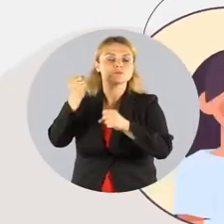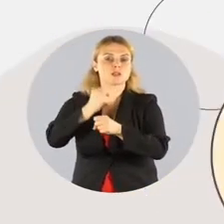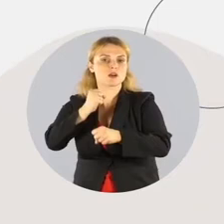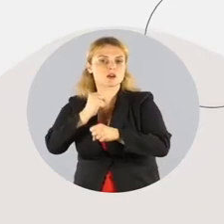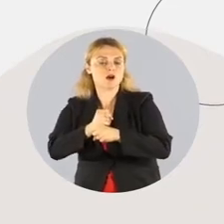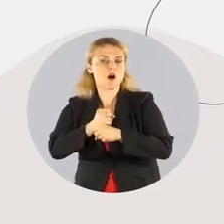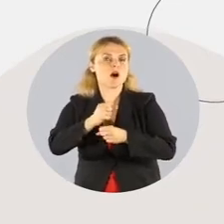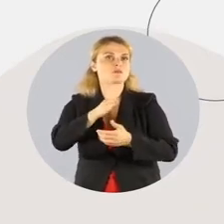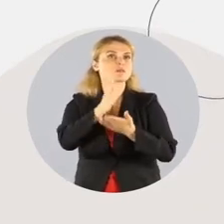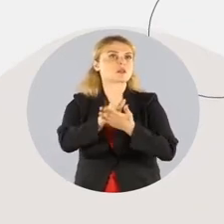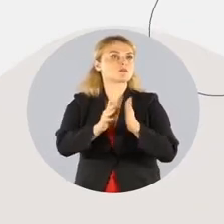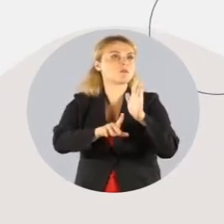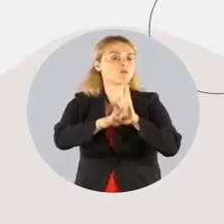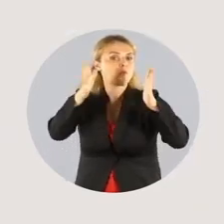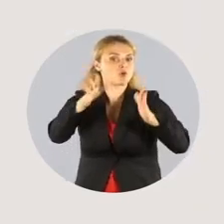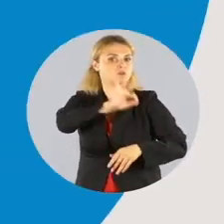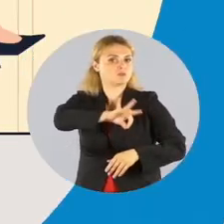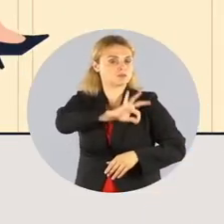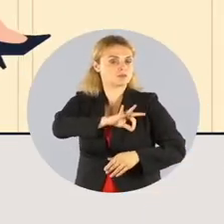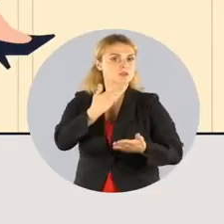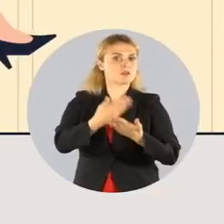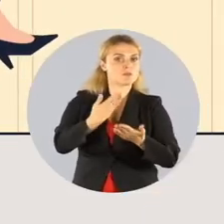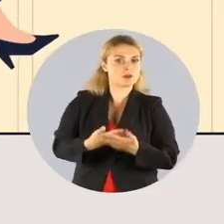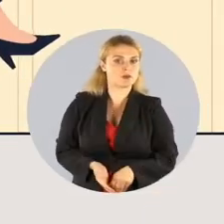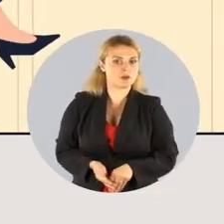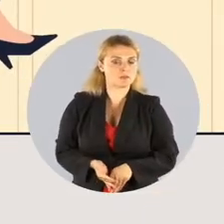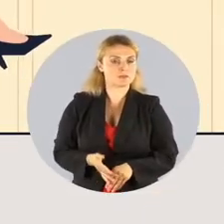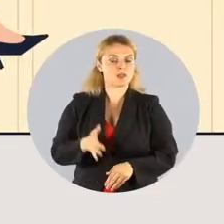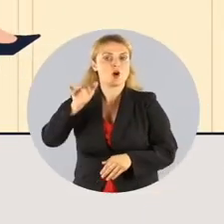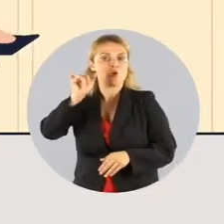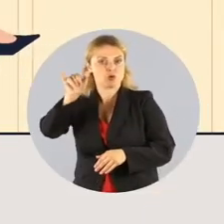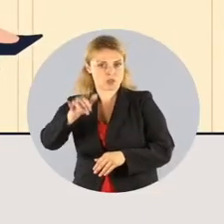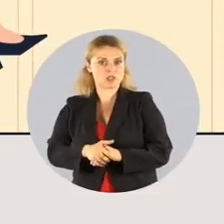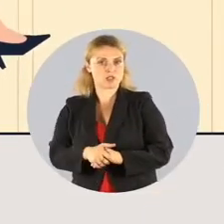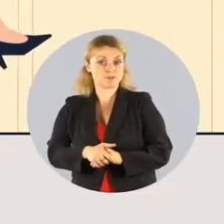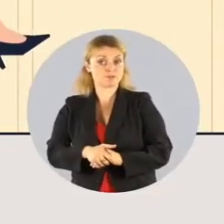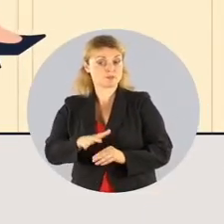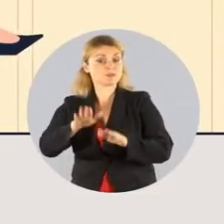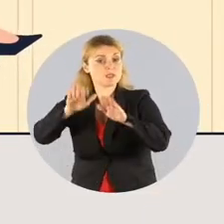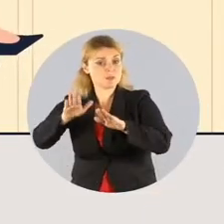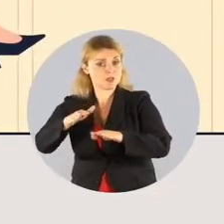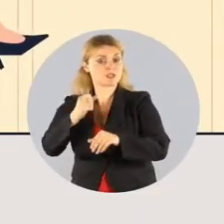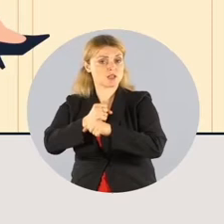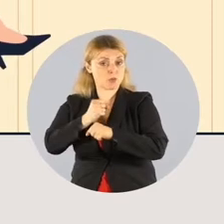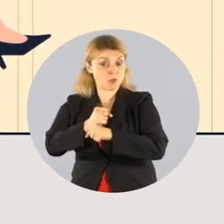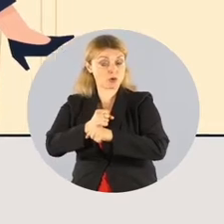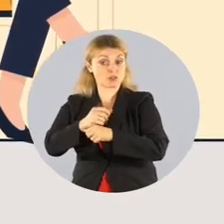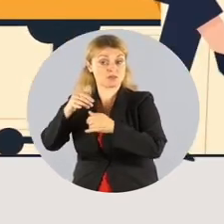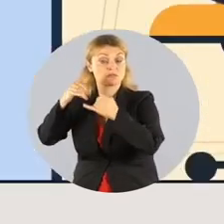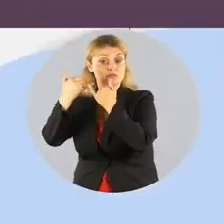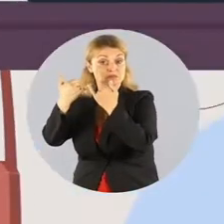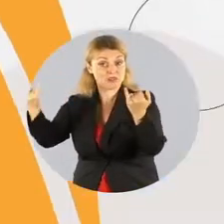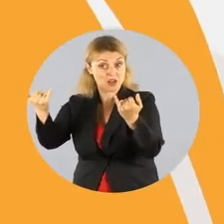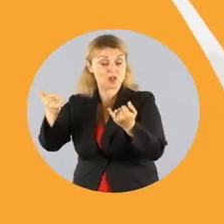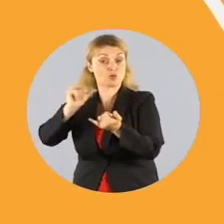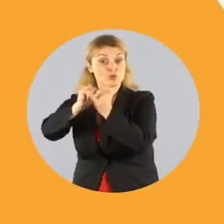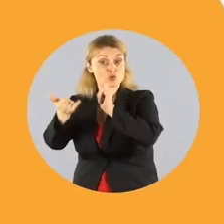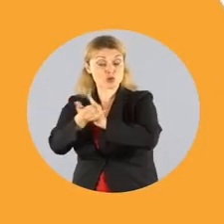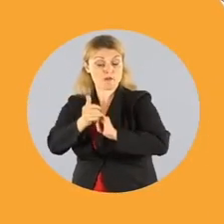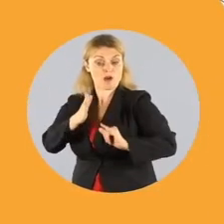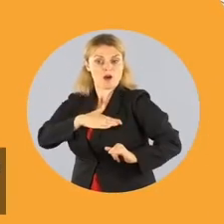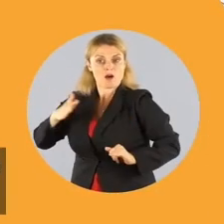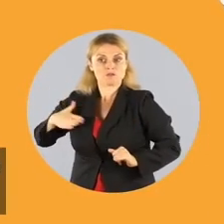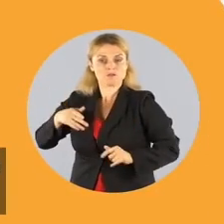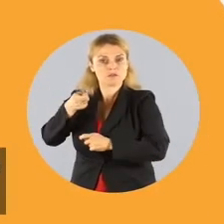au adus multe alte beneficii. Spre exemplu, accesul rapid la facilitățile de alăptare la locul de muncă au demonstrat